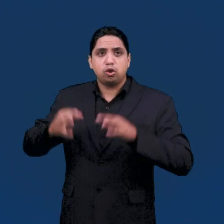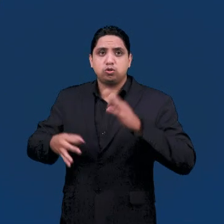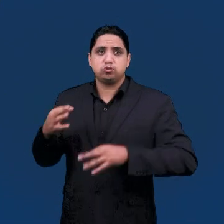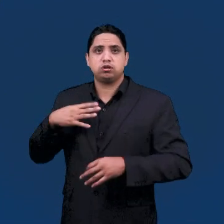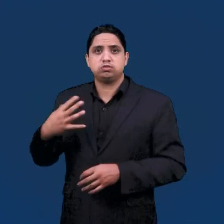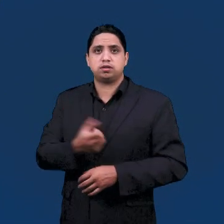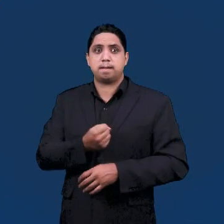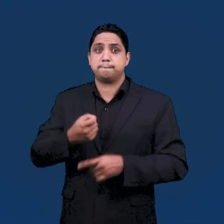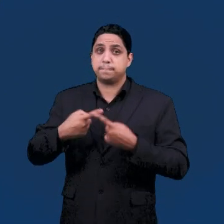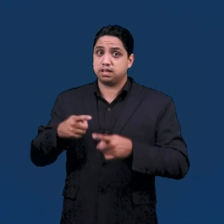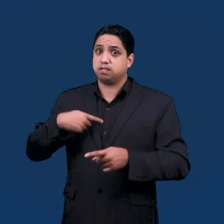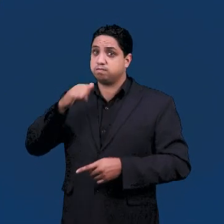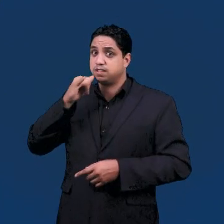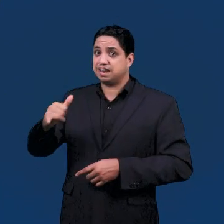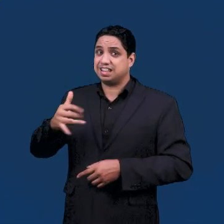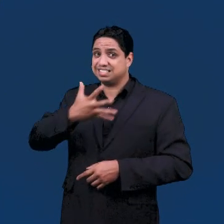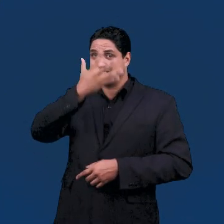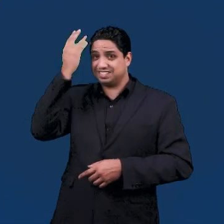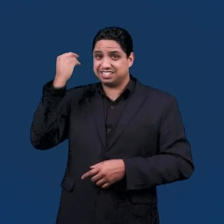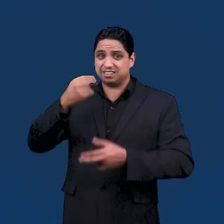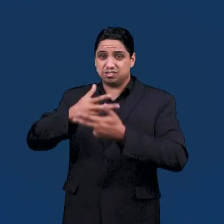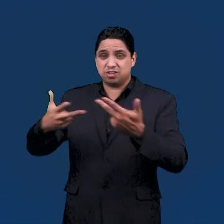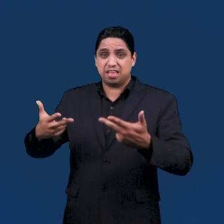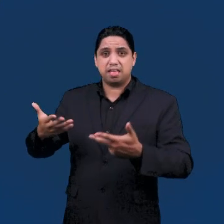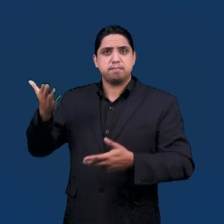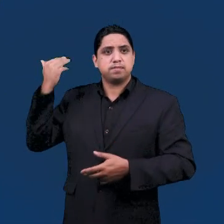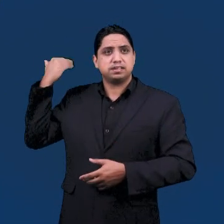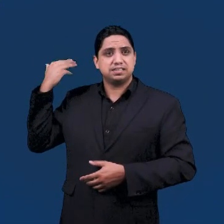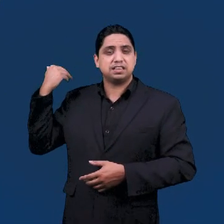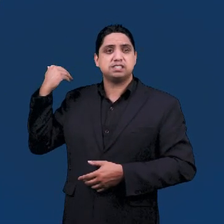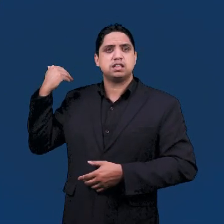и простираясь вперед,